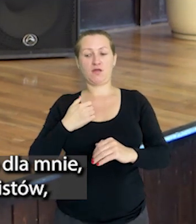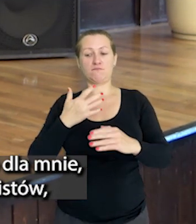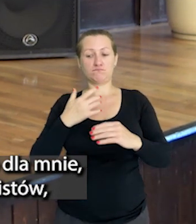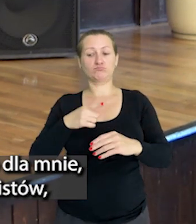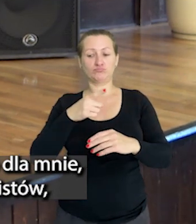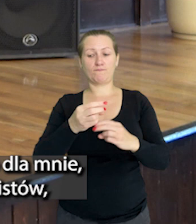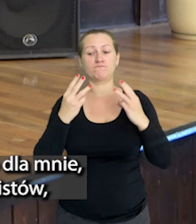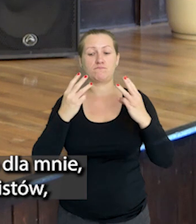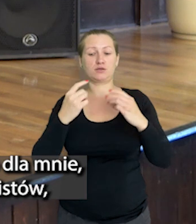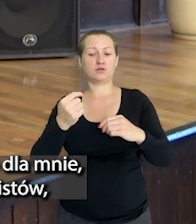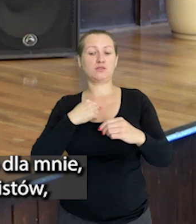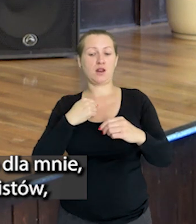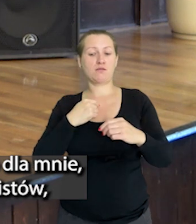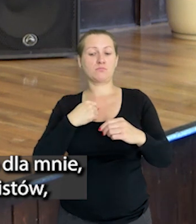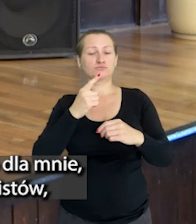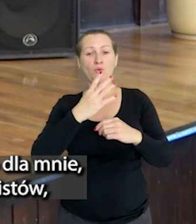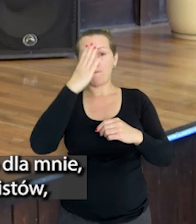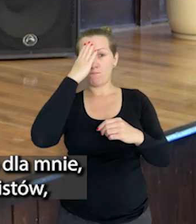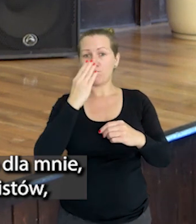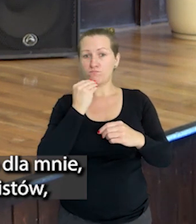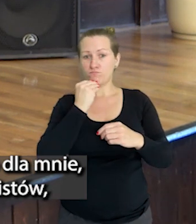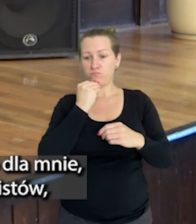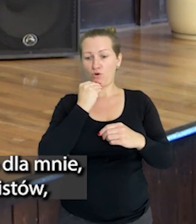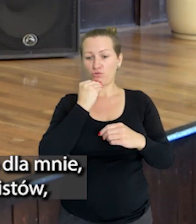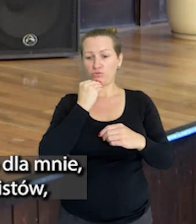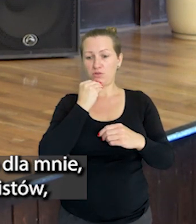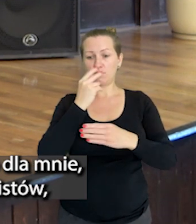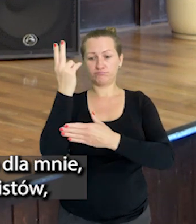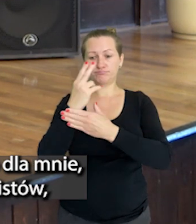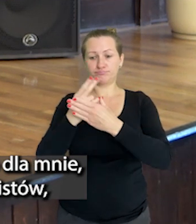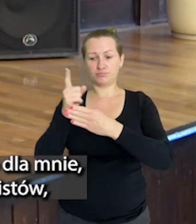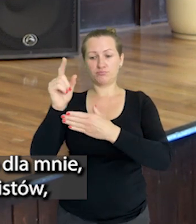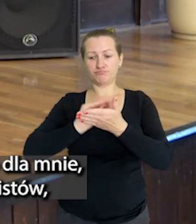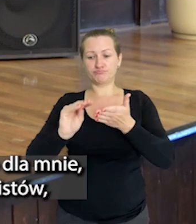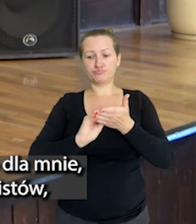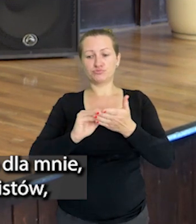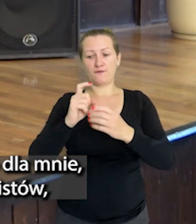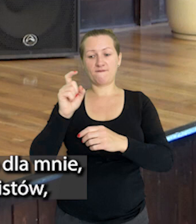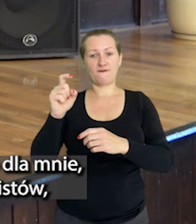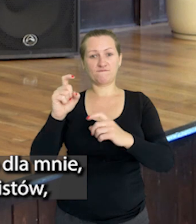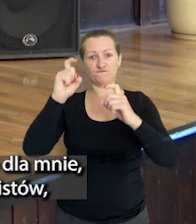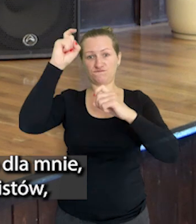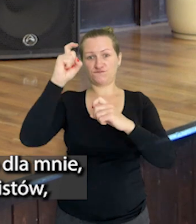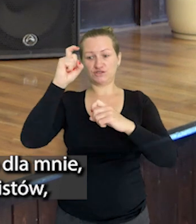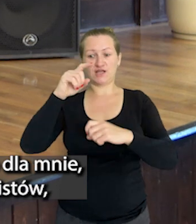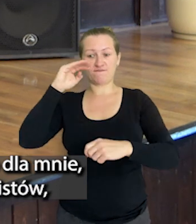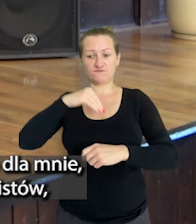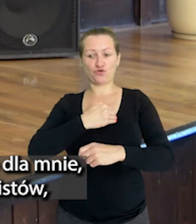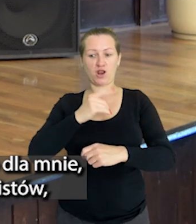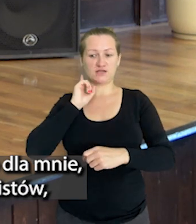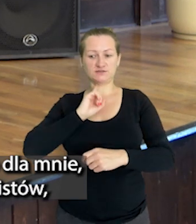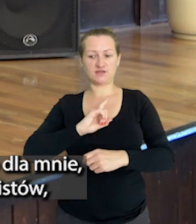więc wyjątkowe to dla mnie, że portret naszego noblisty Waszewisa wisi w moim